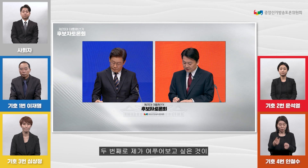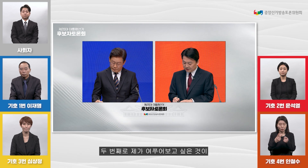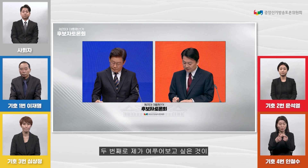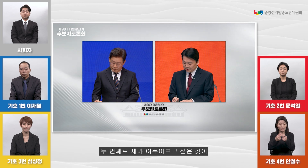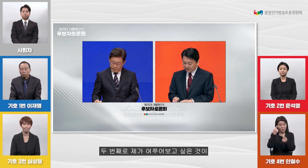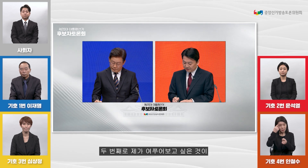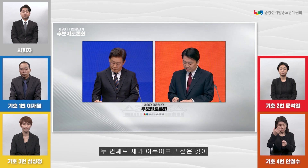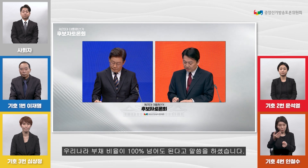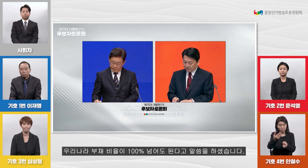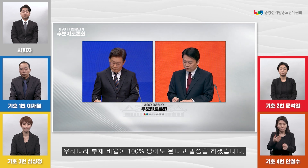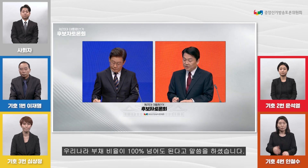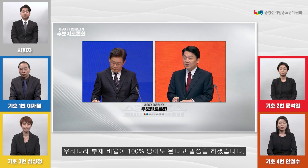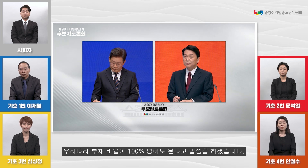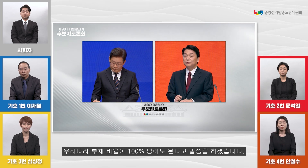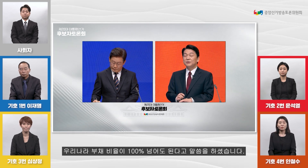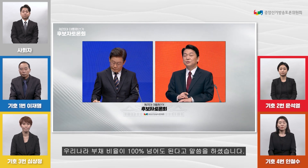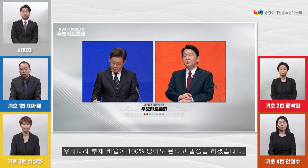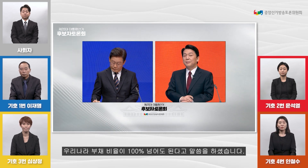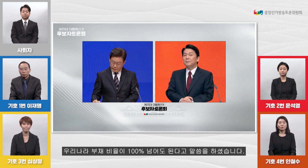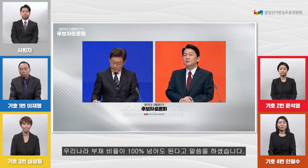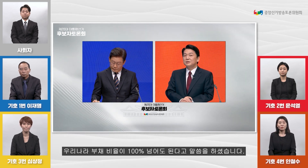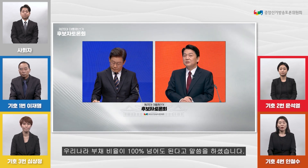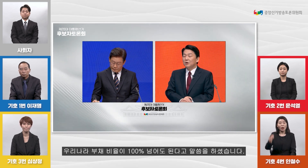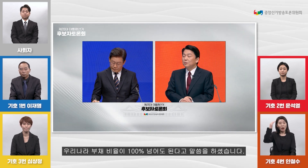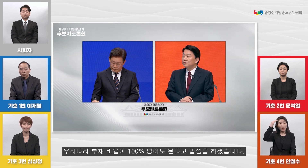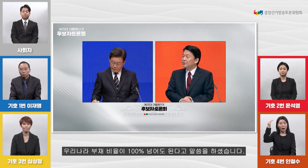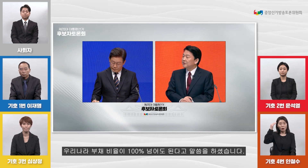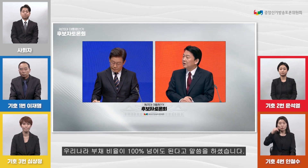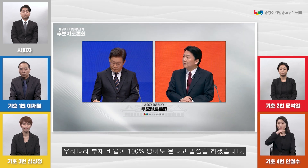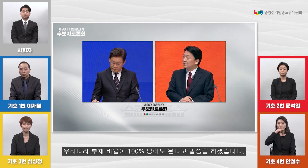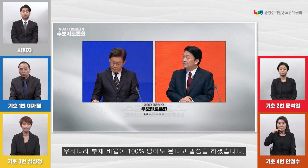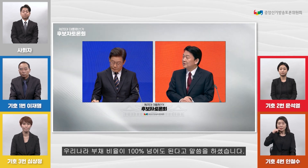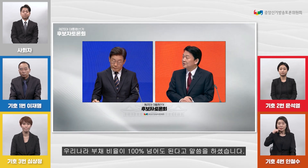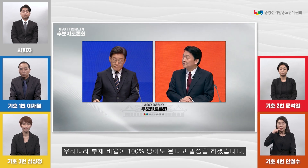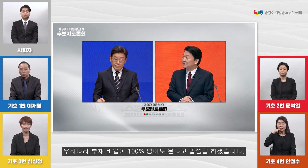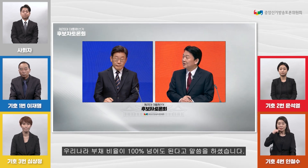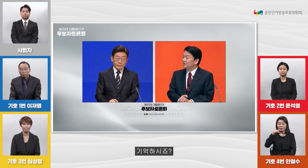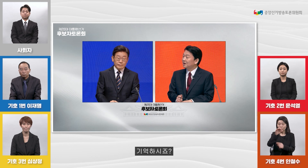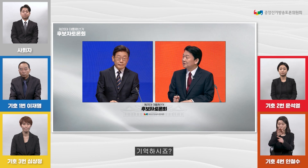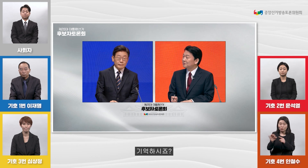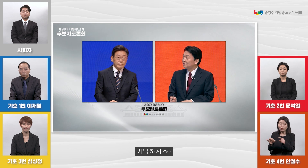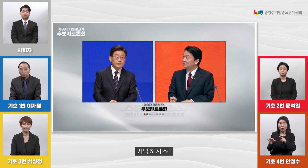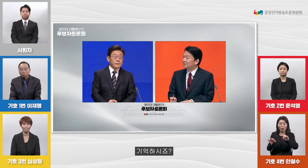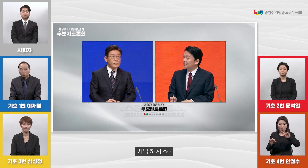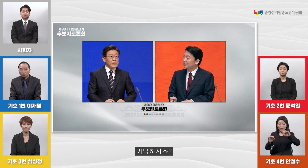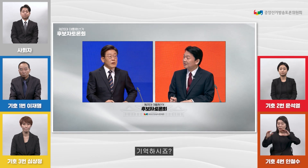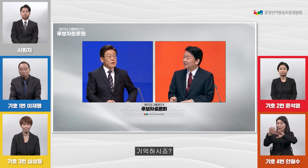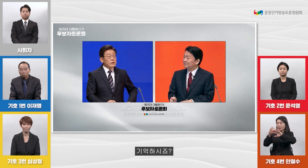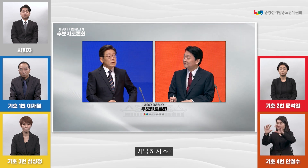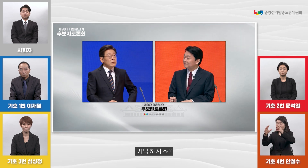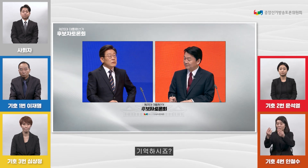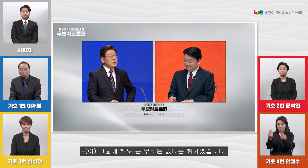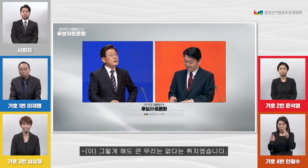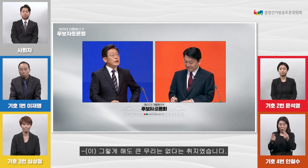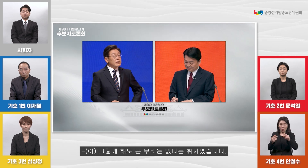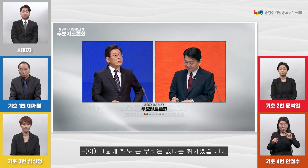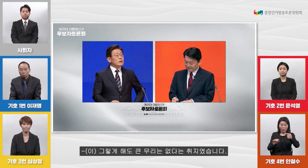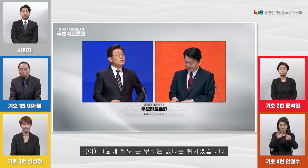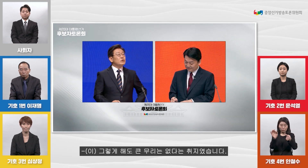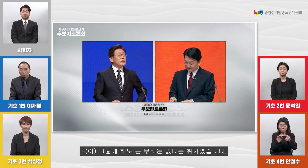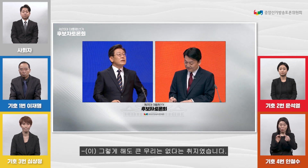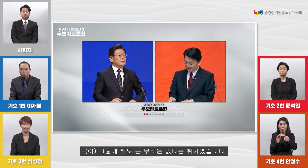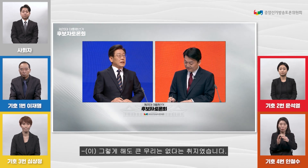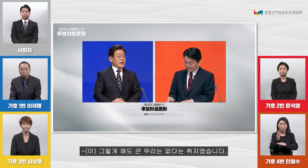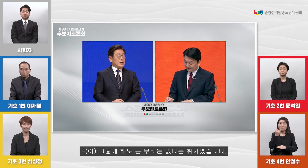싶은 것이 우리나라 부채 비율이 100% 넘어도 된다고 말씀하셨습니다. 기억하시죠? 그렇게 해도